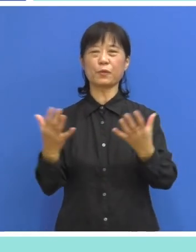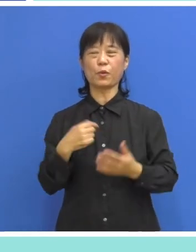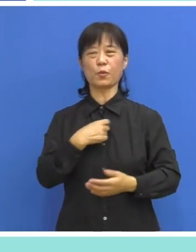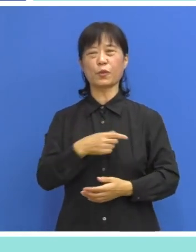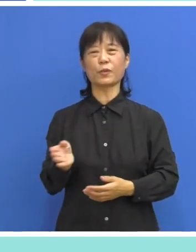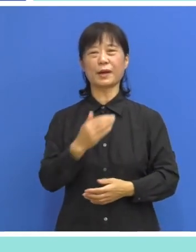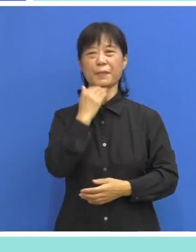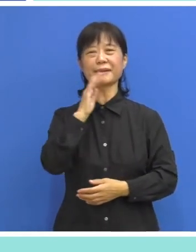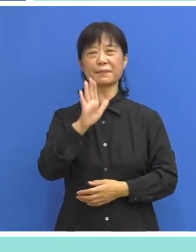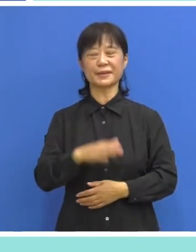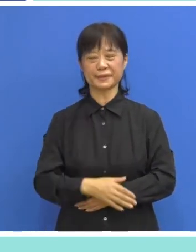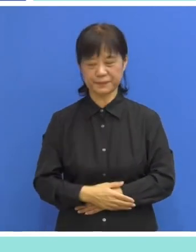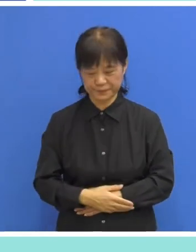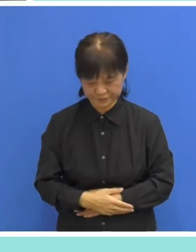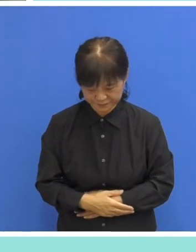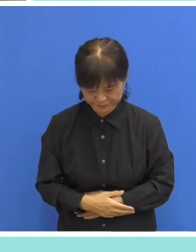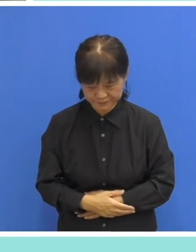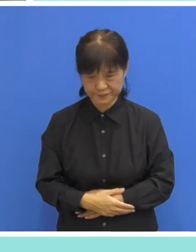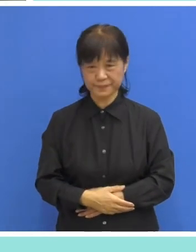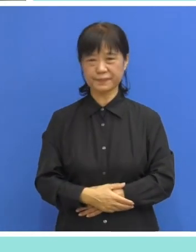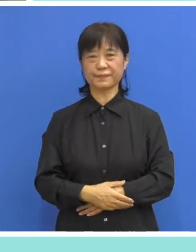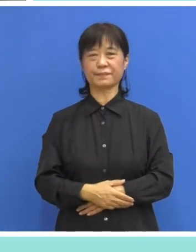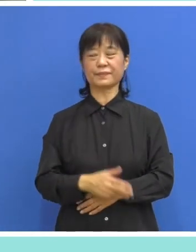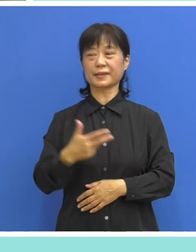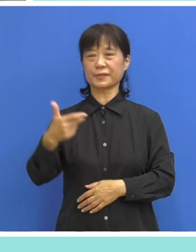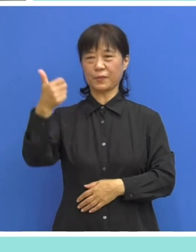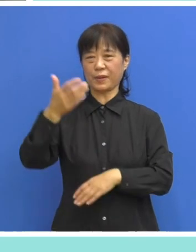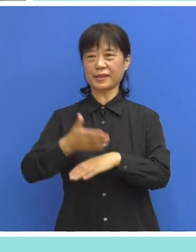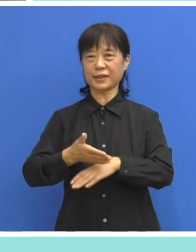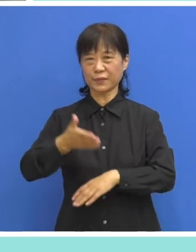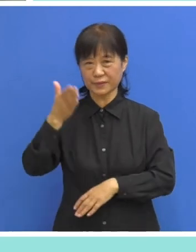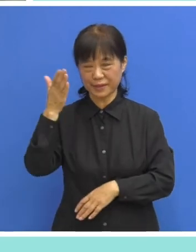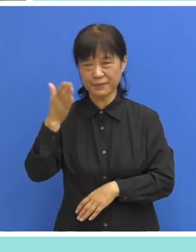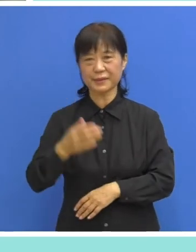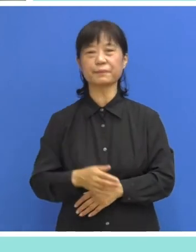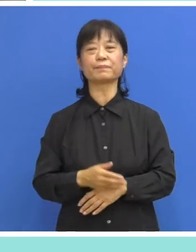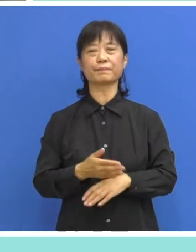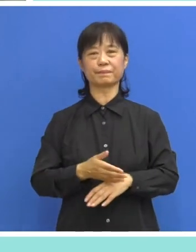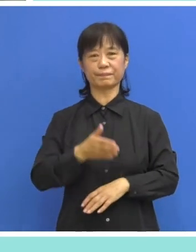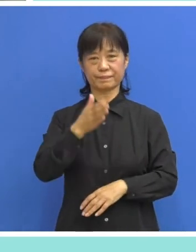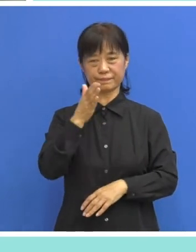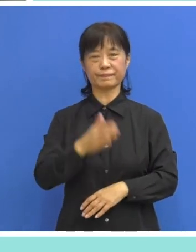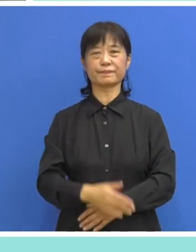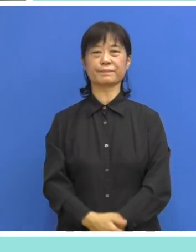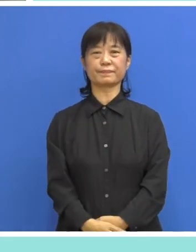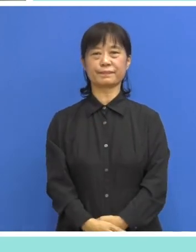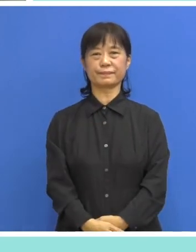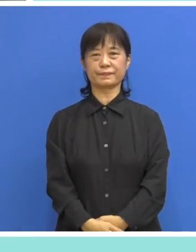市長ありがとうございました。 ありがとうございました。